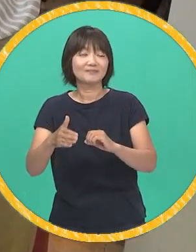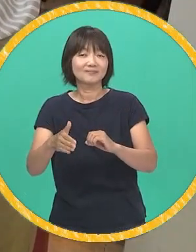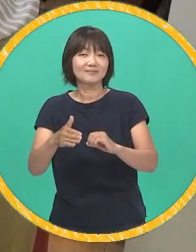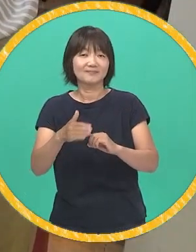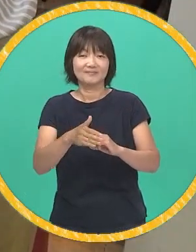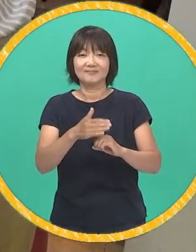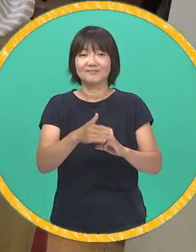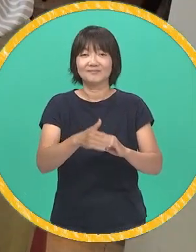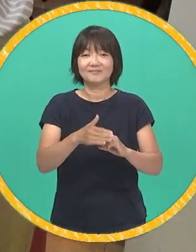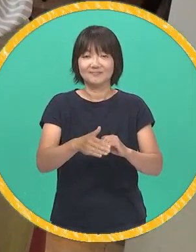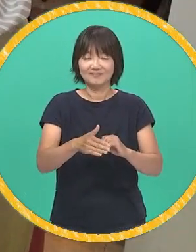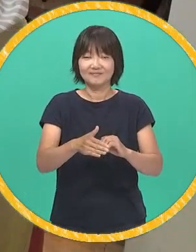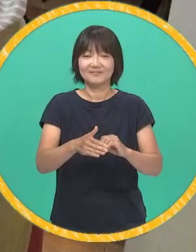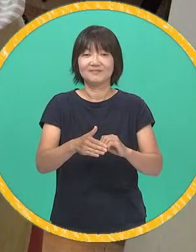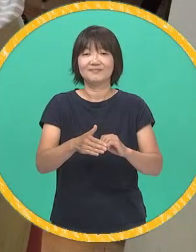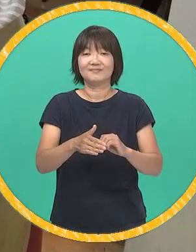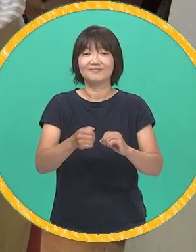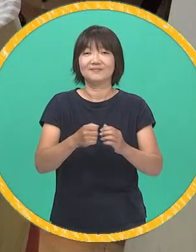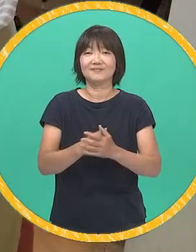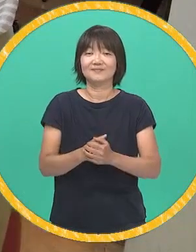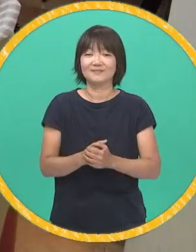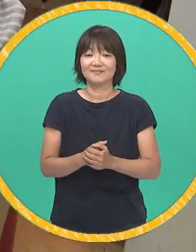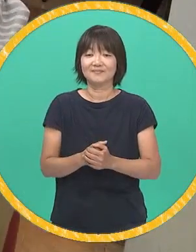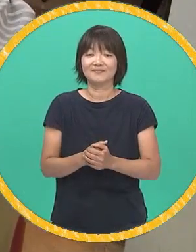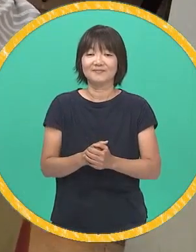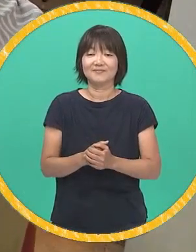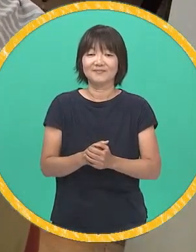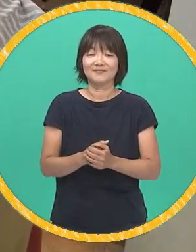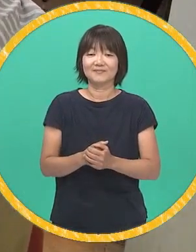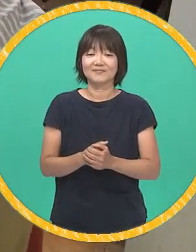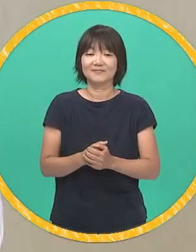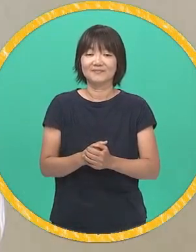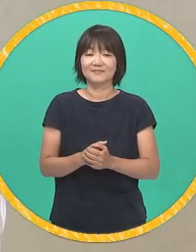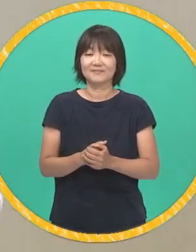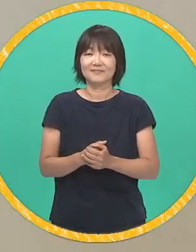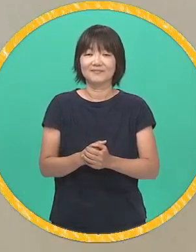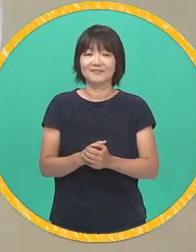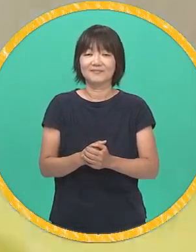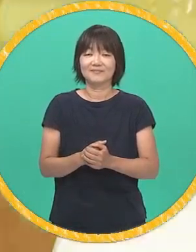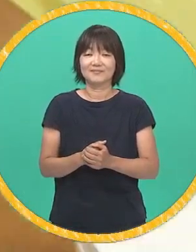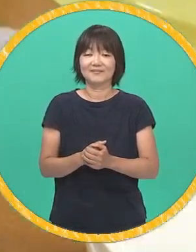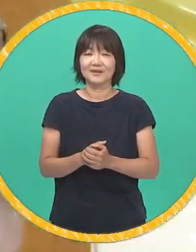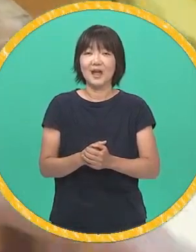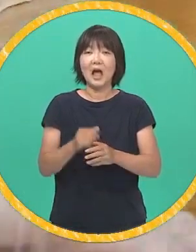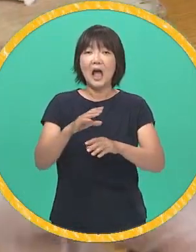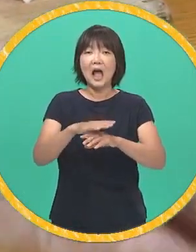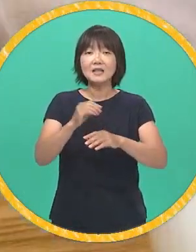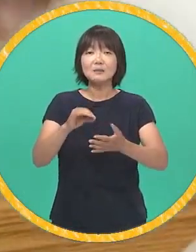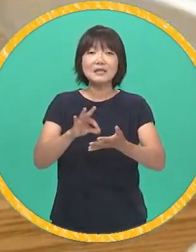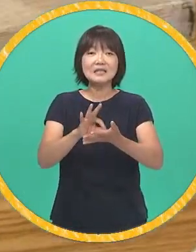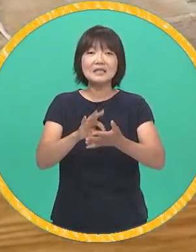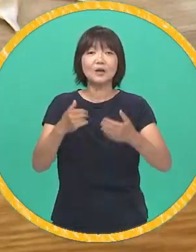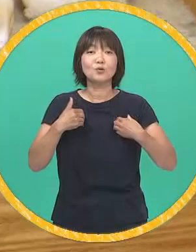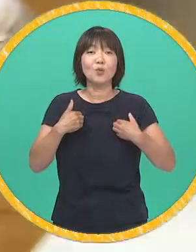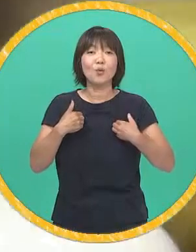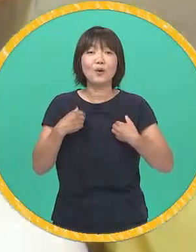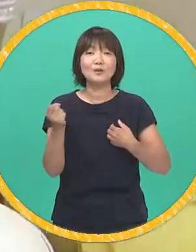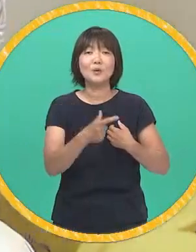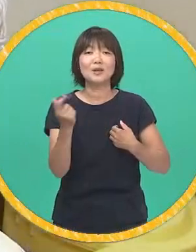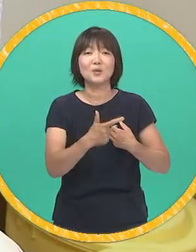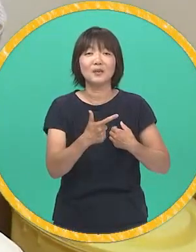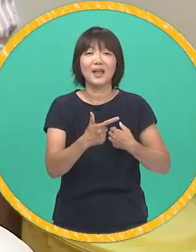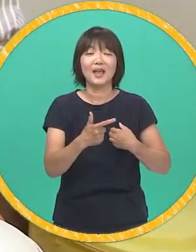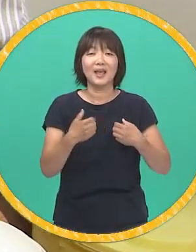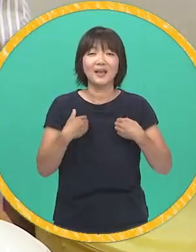天茶もこっちにんリプなし完成しちゃったわけですねでもこれちゃいそう1文先生にしてるんだねあーやべじゃ